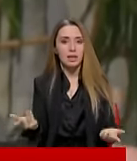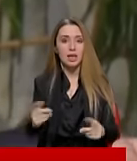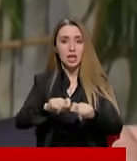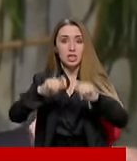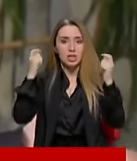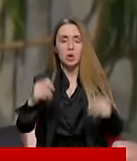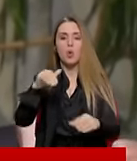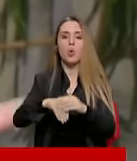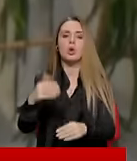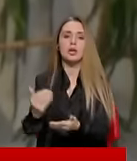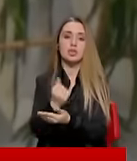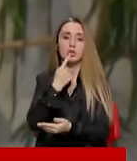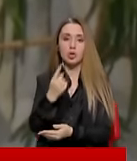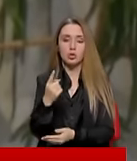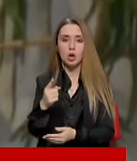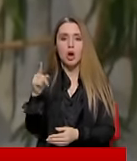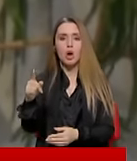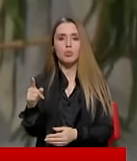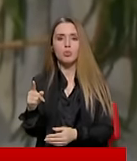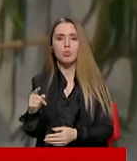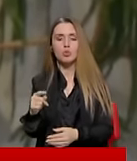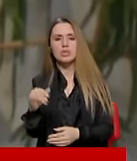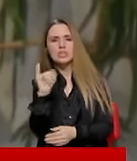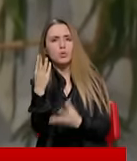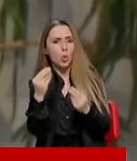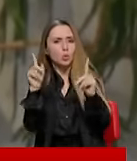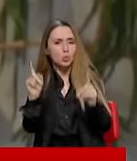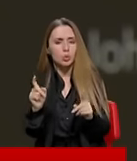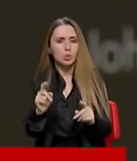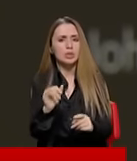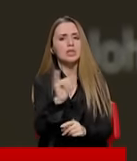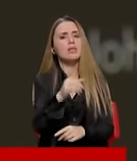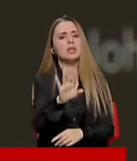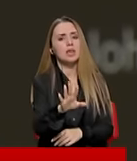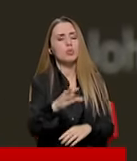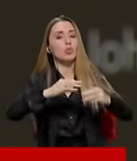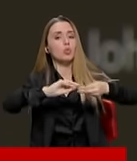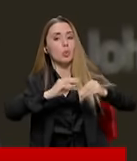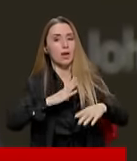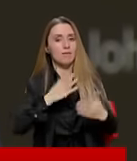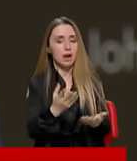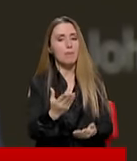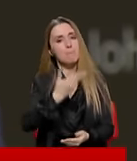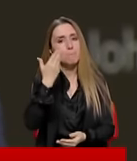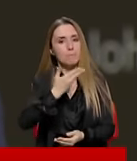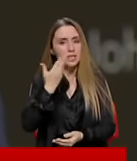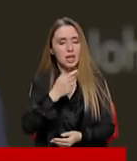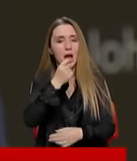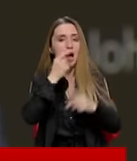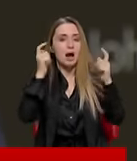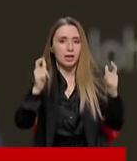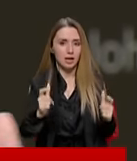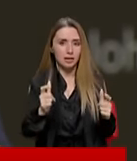oyla kazanacağınızı söylüyorsunuz Bu bir rehavet de yaratır mı yaratmaz mı acab ravet değil şöyle bir sorun var diyelim ki e